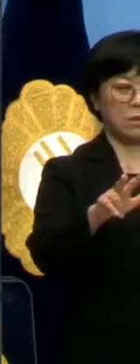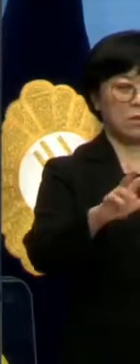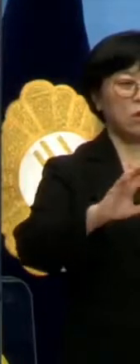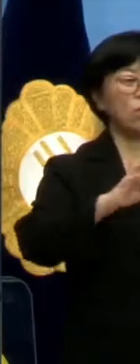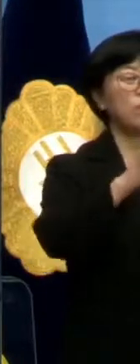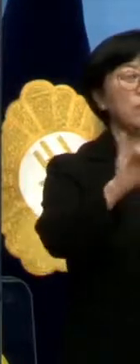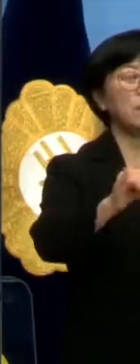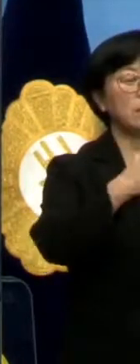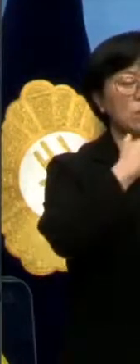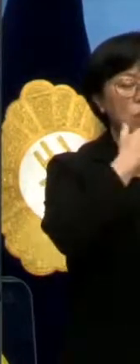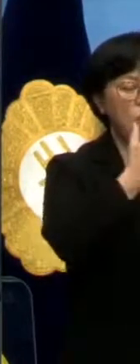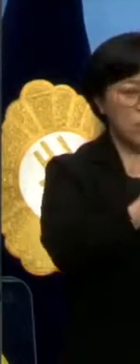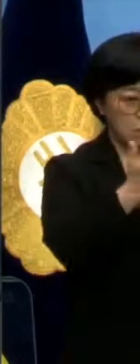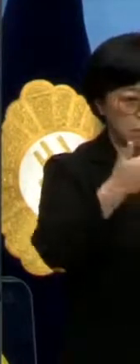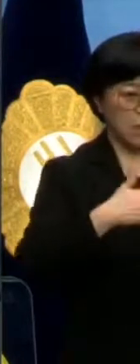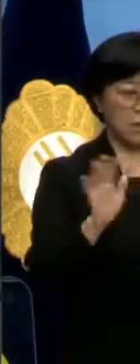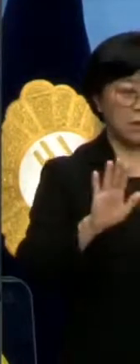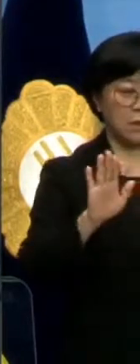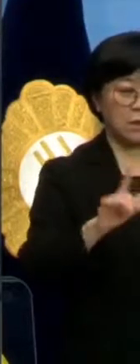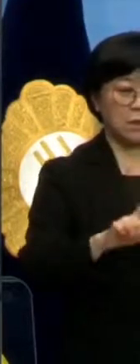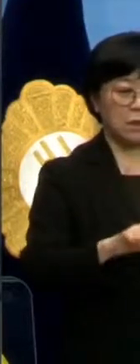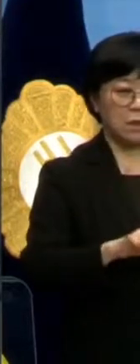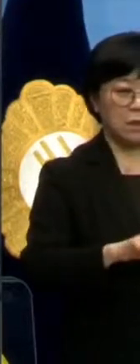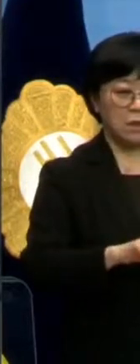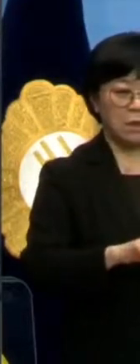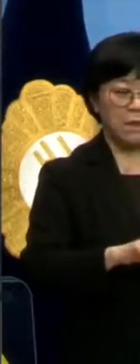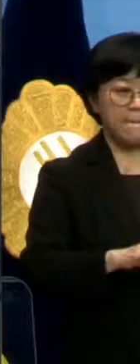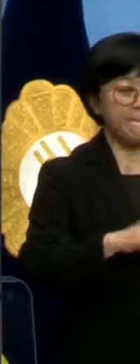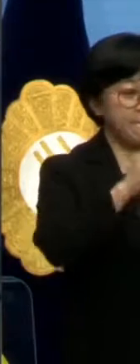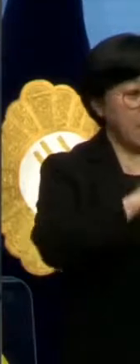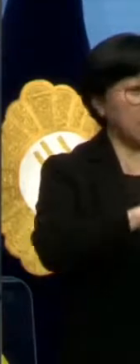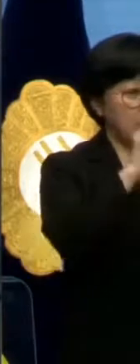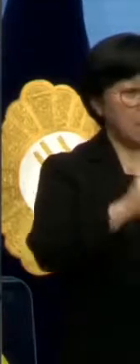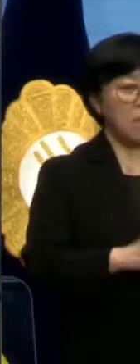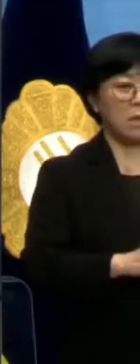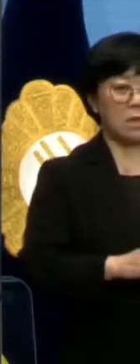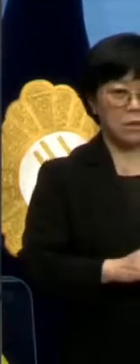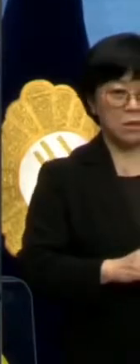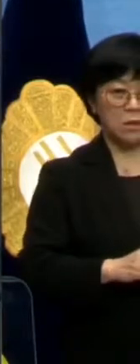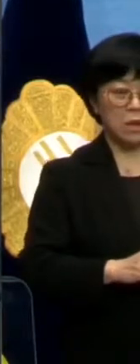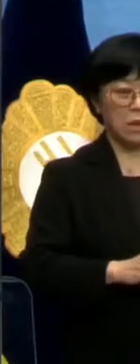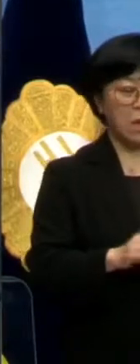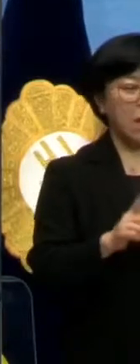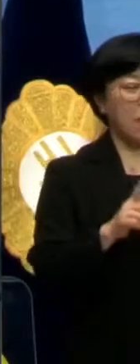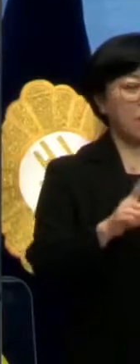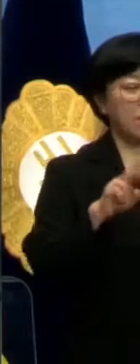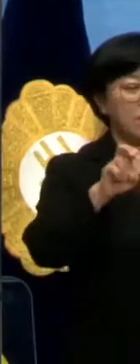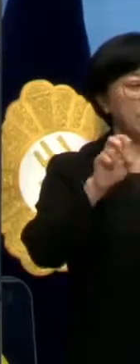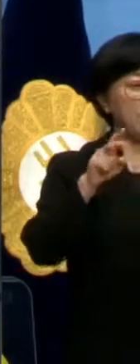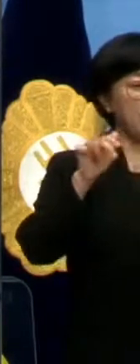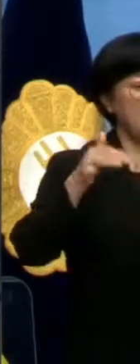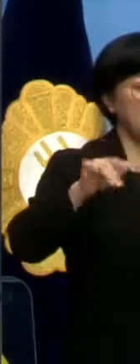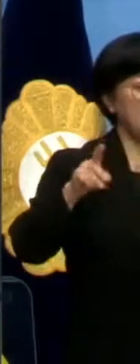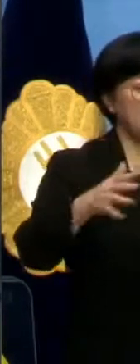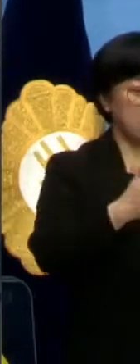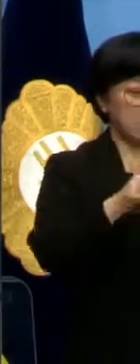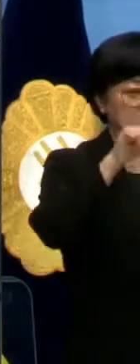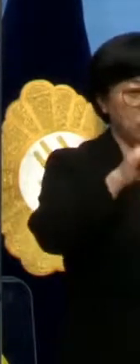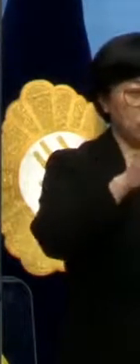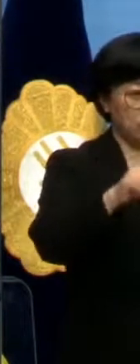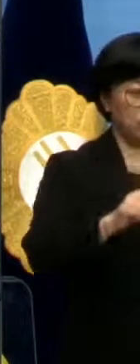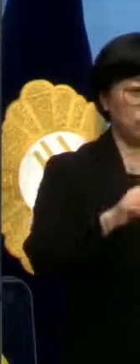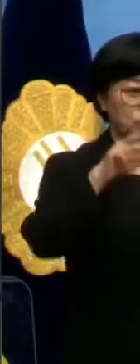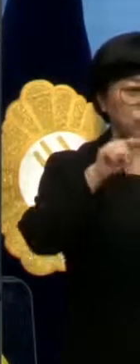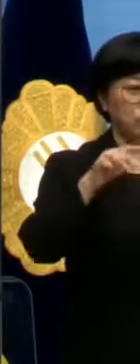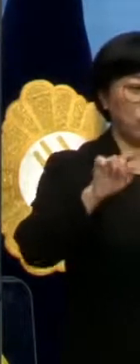않습니다 바나나 있을게 멸치 읽으렴 수준의 3중 수술을 괴담으로 이 파여